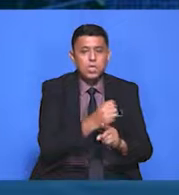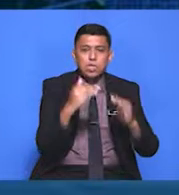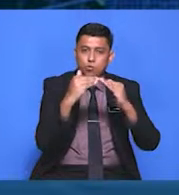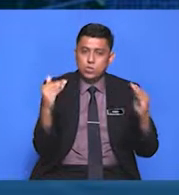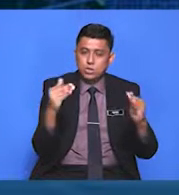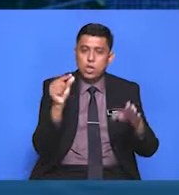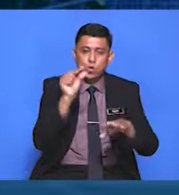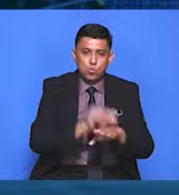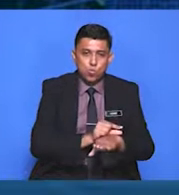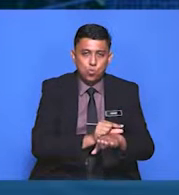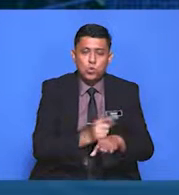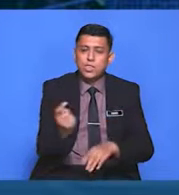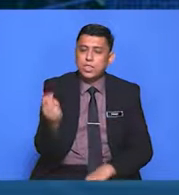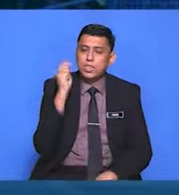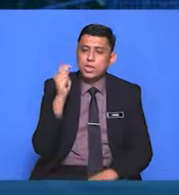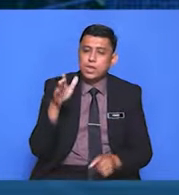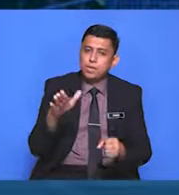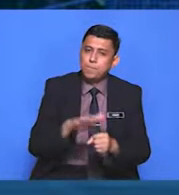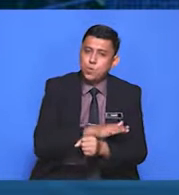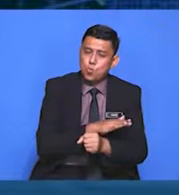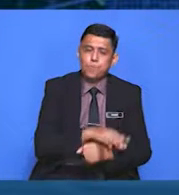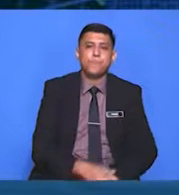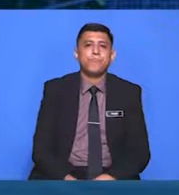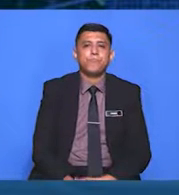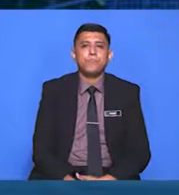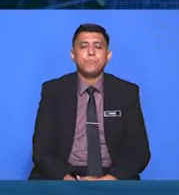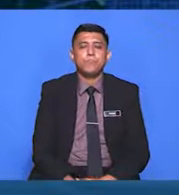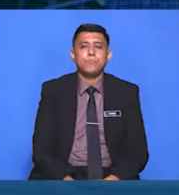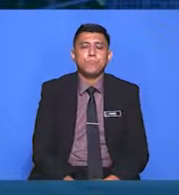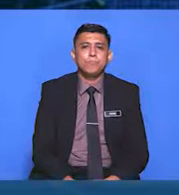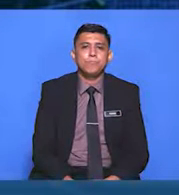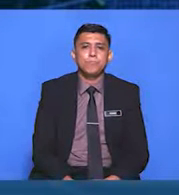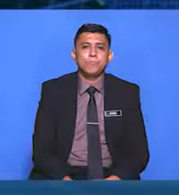tahap guna tenaga penuh.